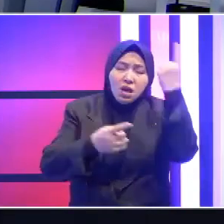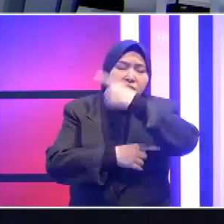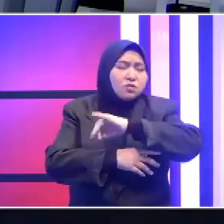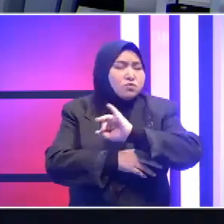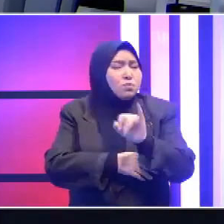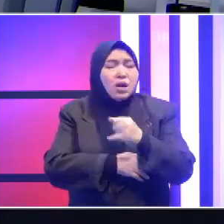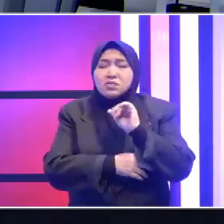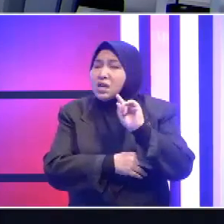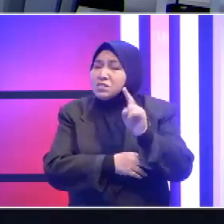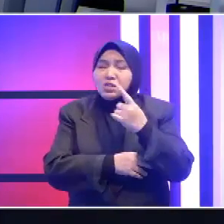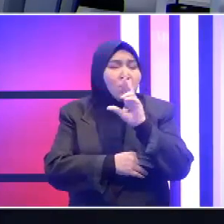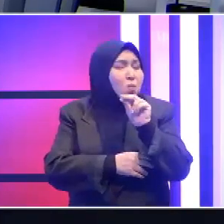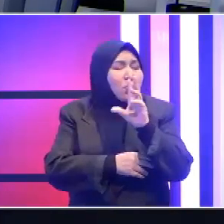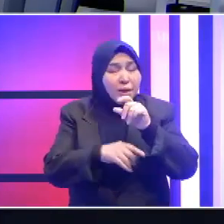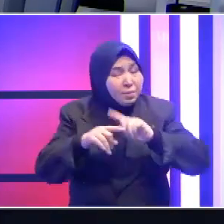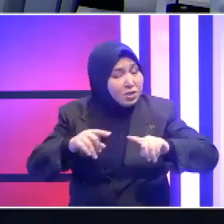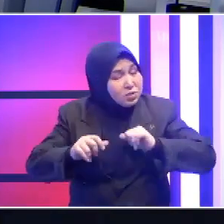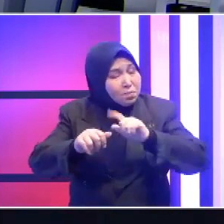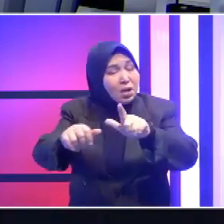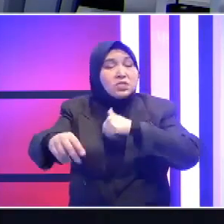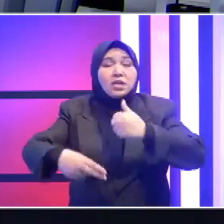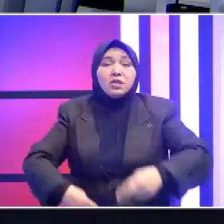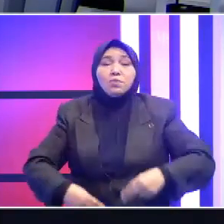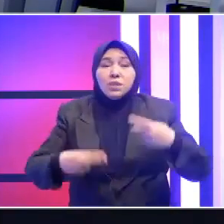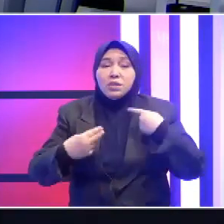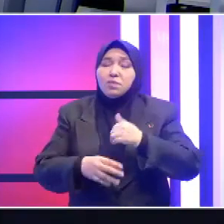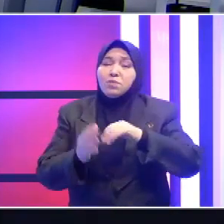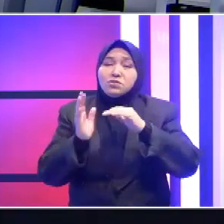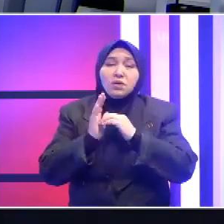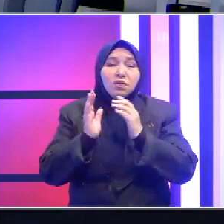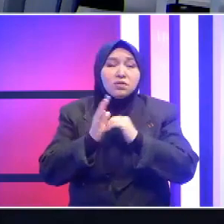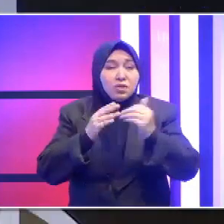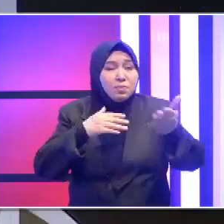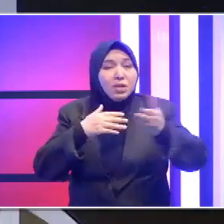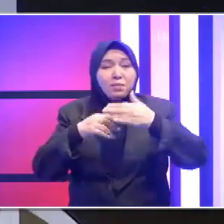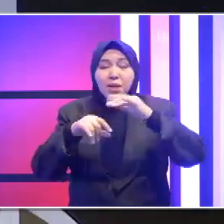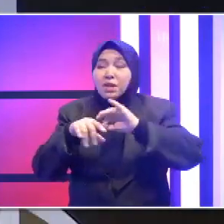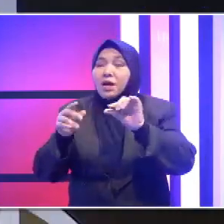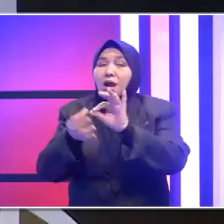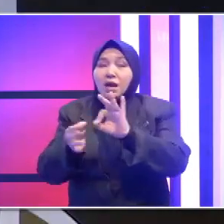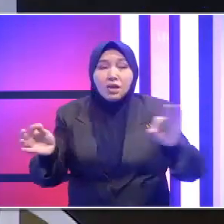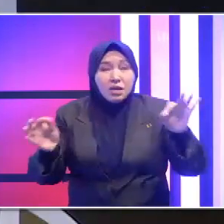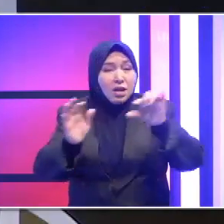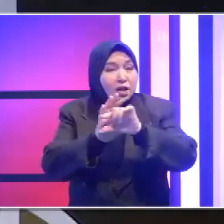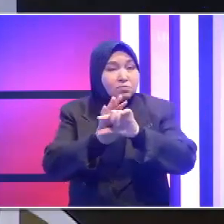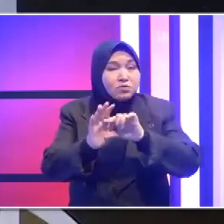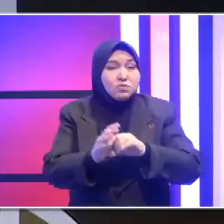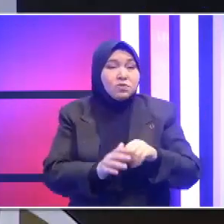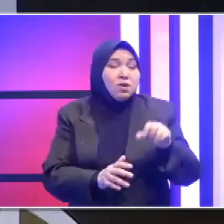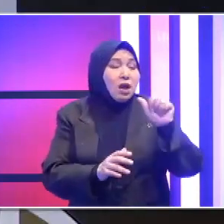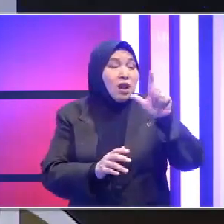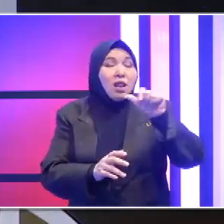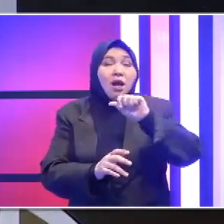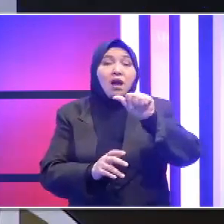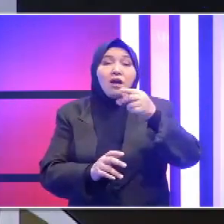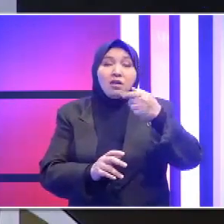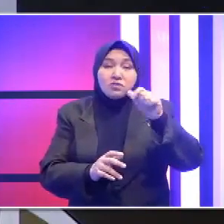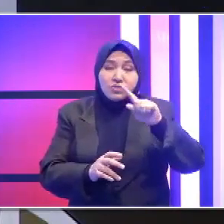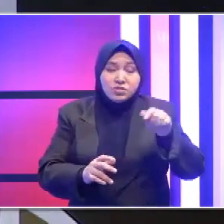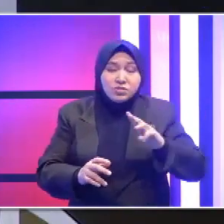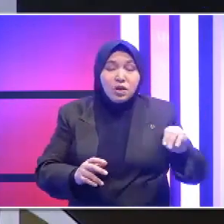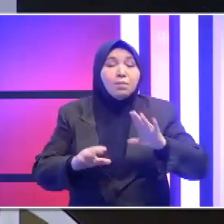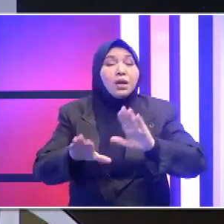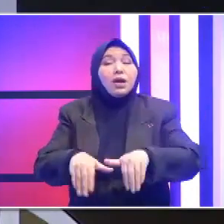Tetapi sepanjang kehidupan kita jadi ngeres seolah saya kembali kepada Allah ayat dalam surah al-azhar tersedak Sayu